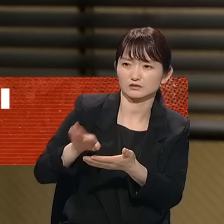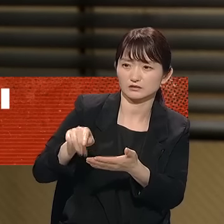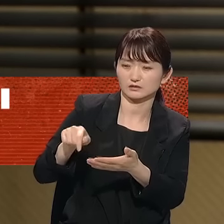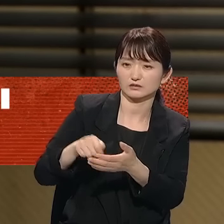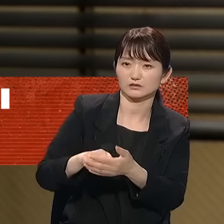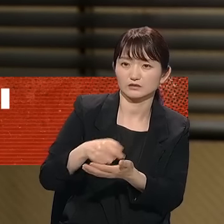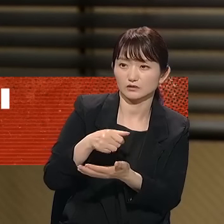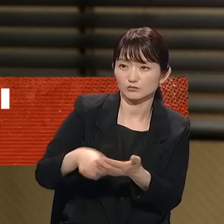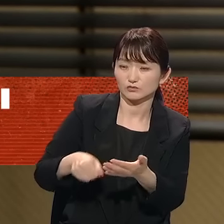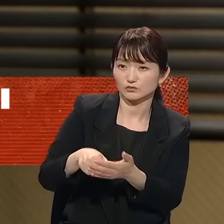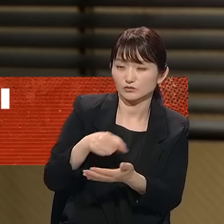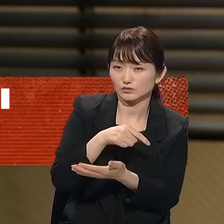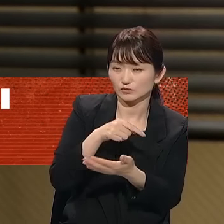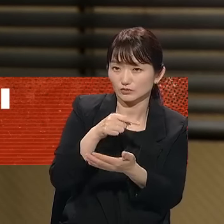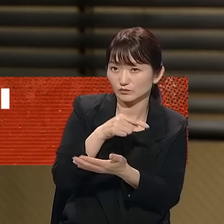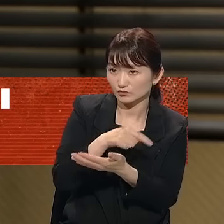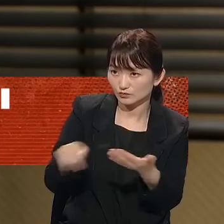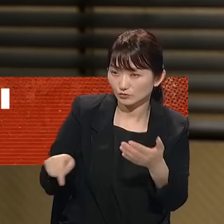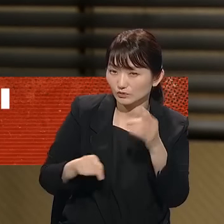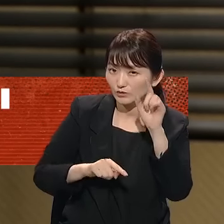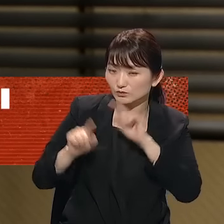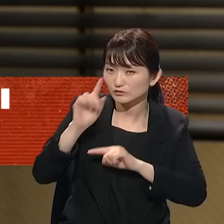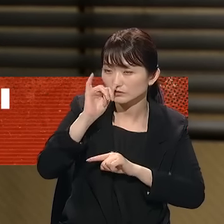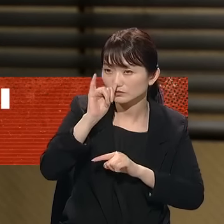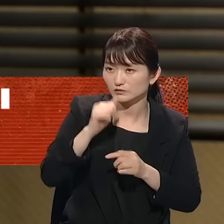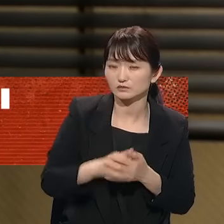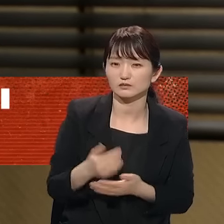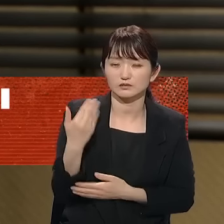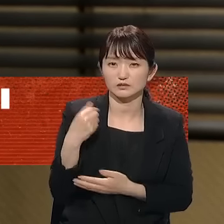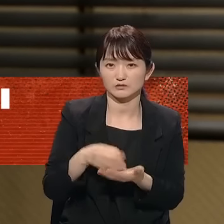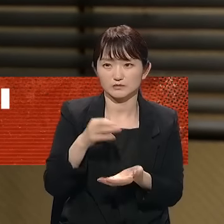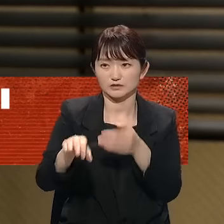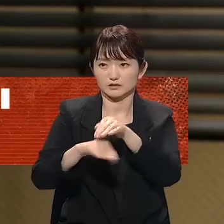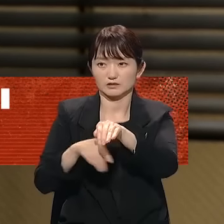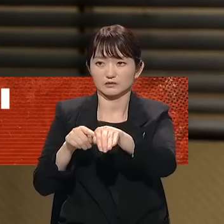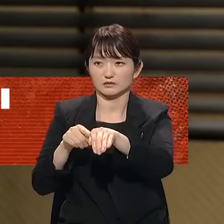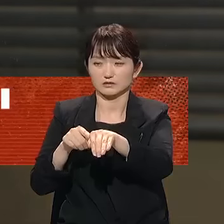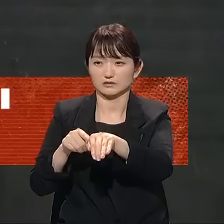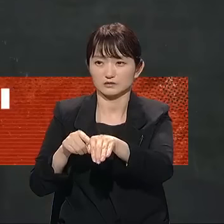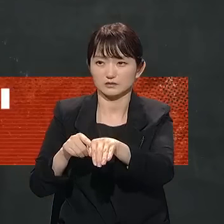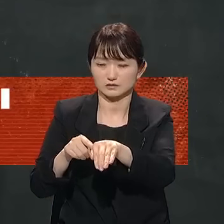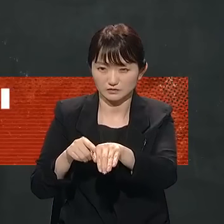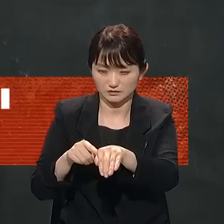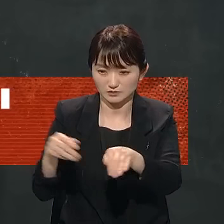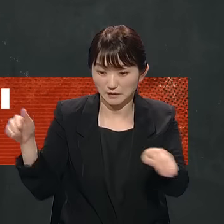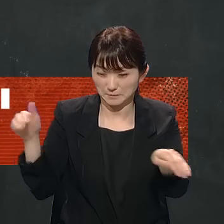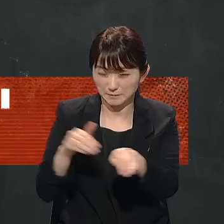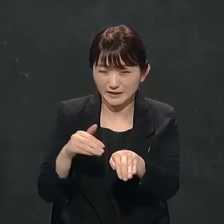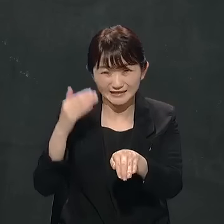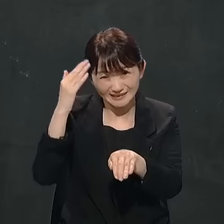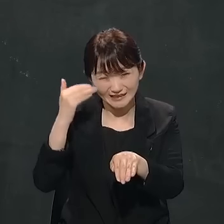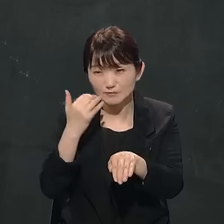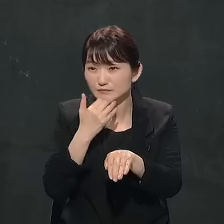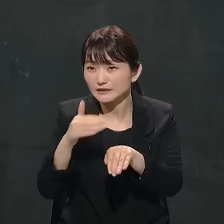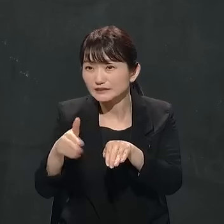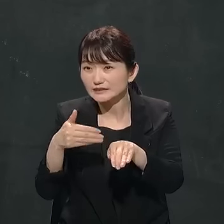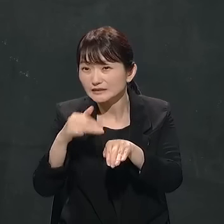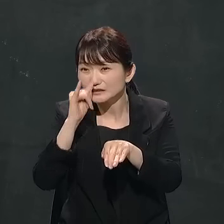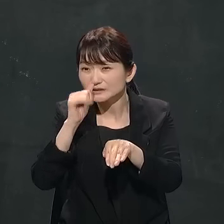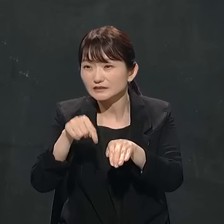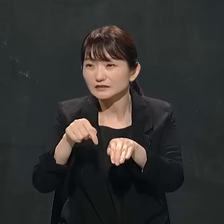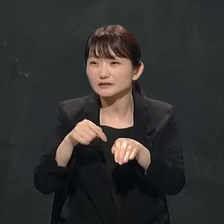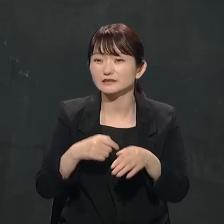아니죠? 과거에도 외제차 같은 경우 사고 나고 검정색 페인트 칠해놓고 간 사람이 있다더라 뭐 이런 얘기들도 있었고 컴파운드라고 하죠